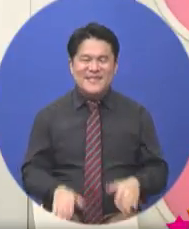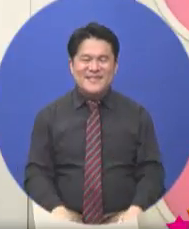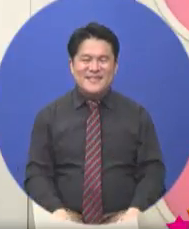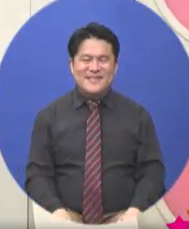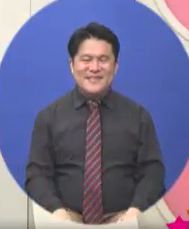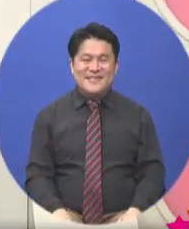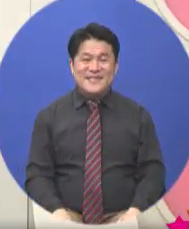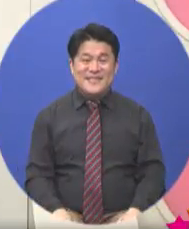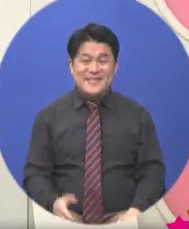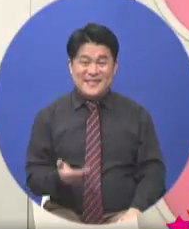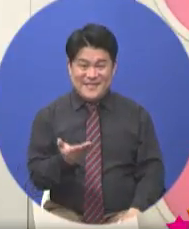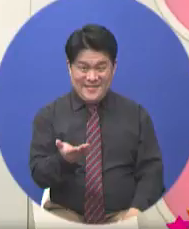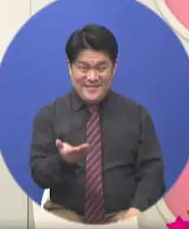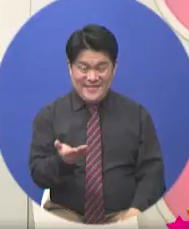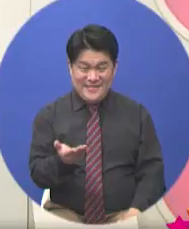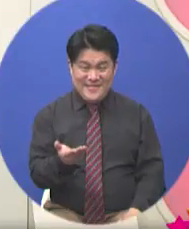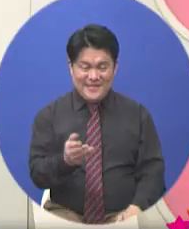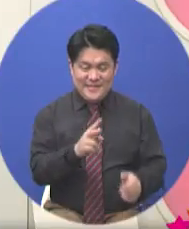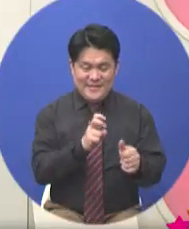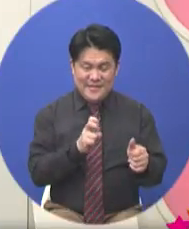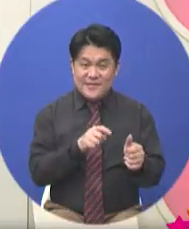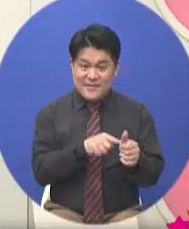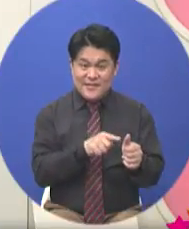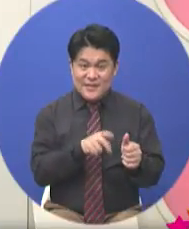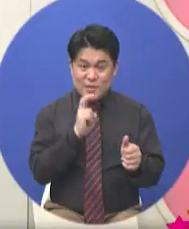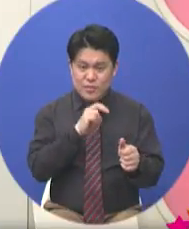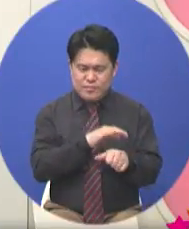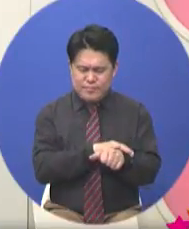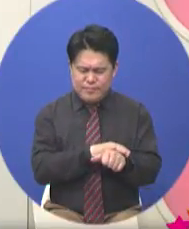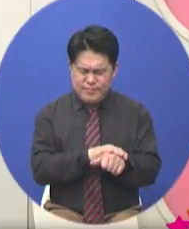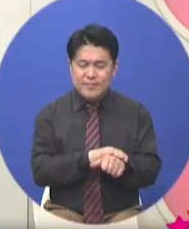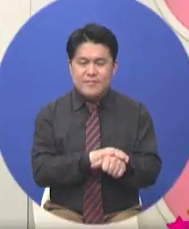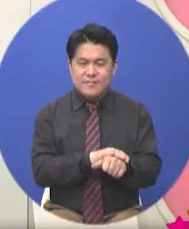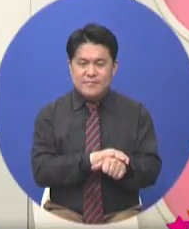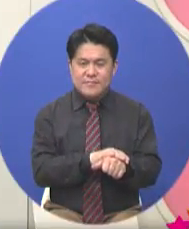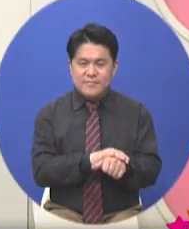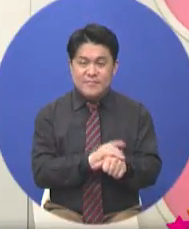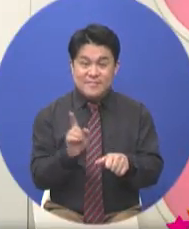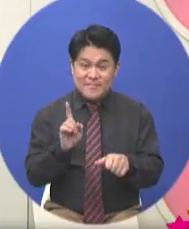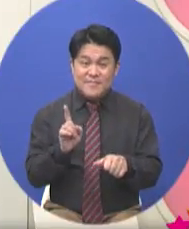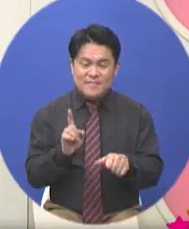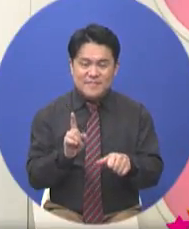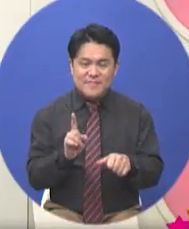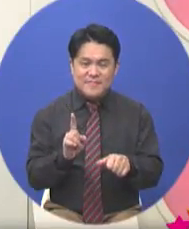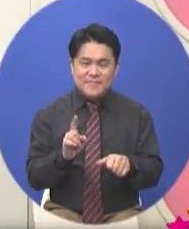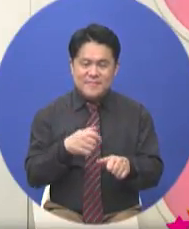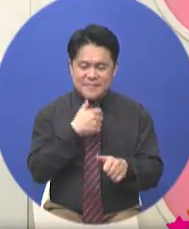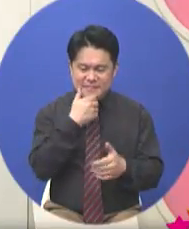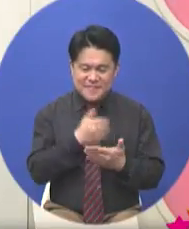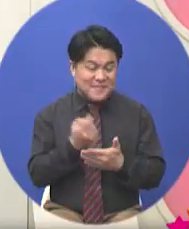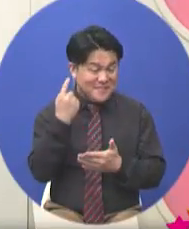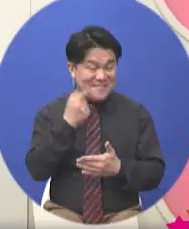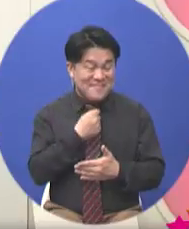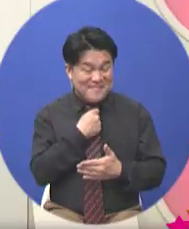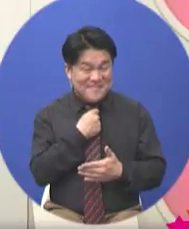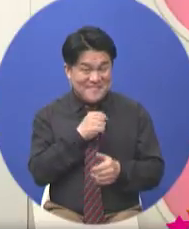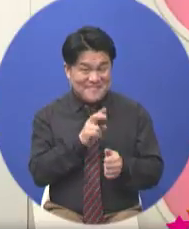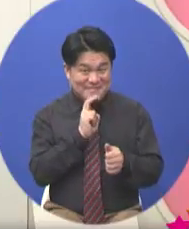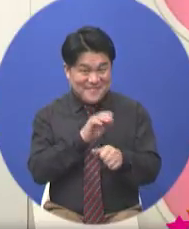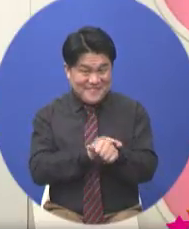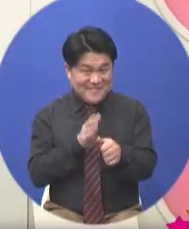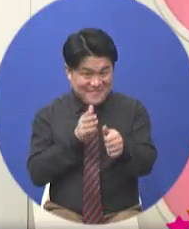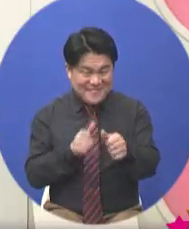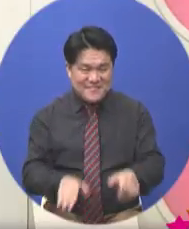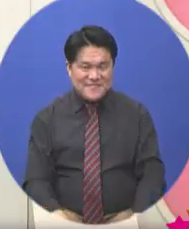네. 그래요. 우리 네. 김금자 어머니 미운산에 정말 네. 아주 정말 아주 감동적으로 들어보겠습니다.